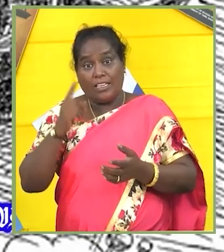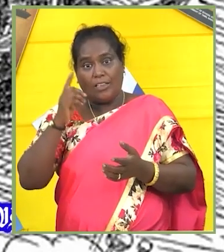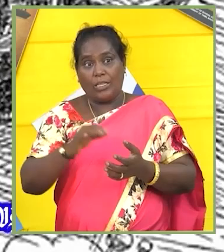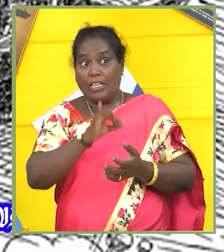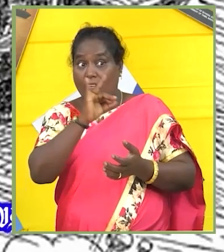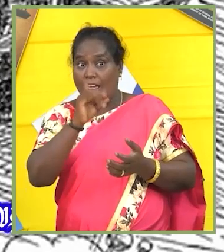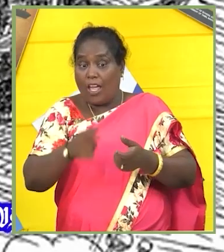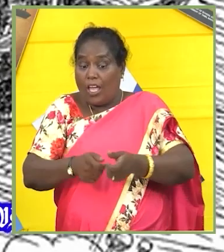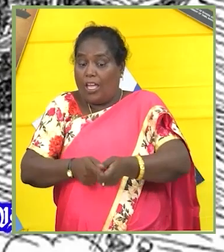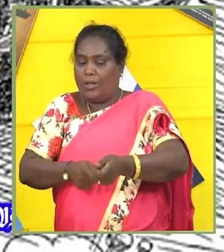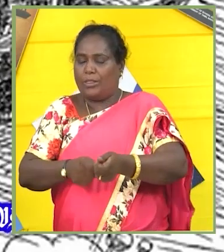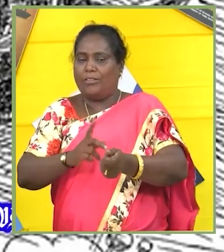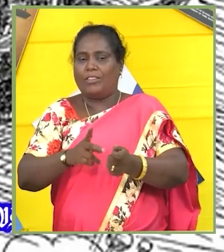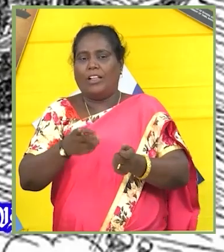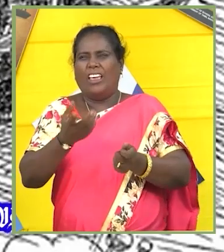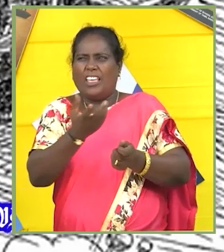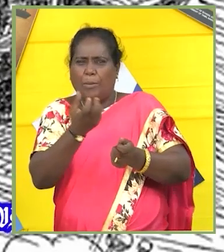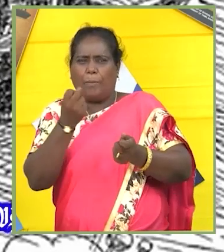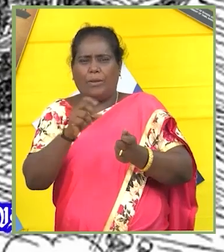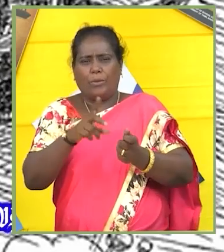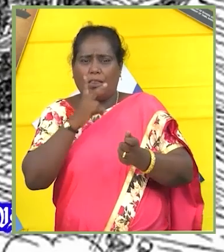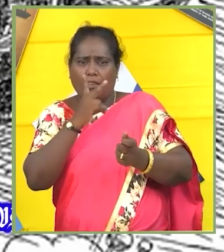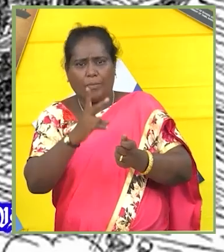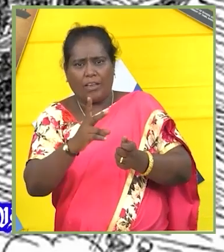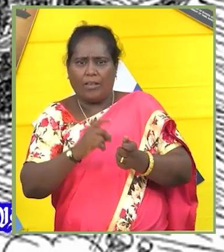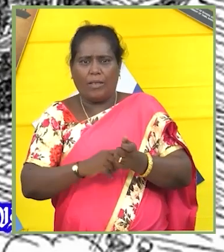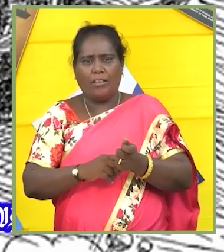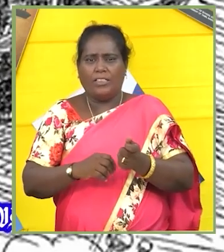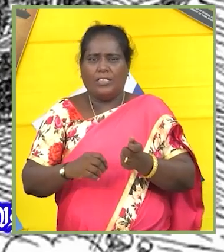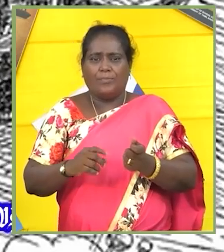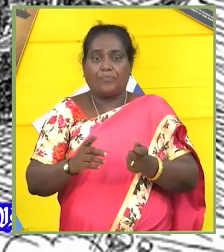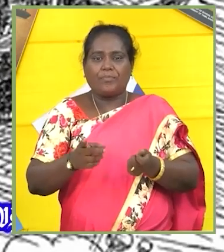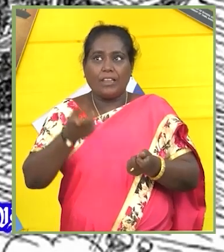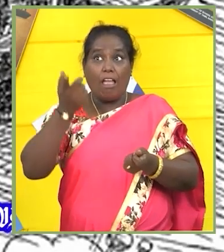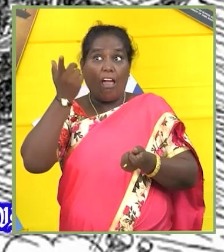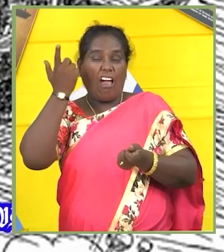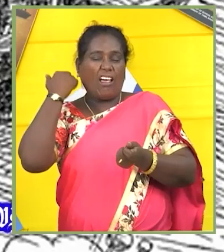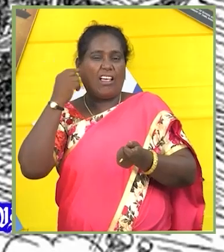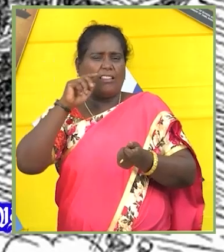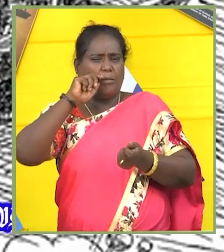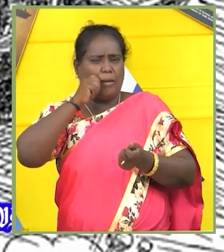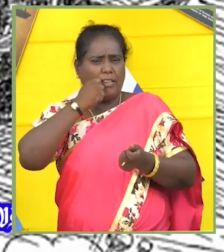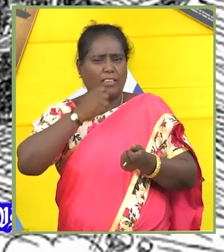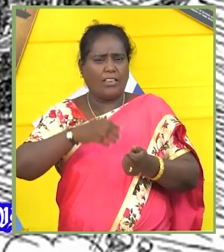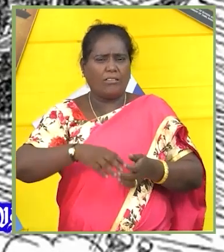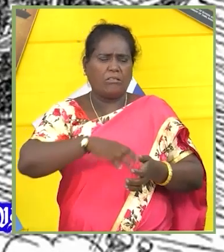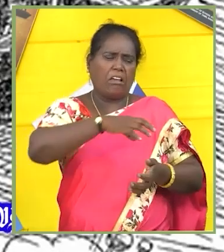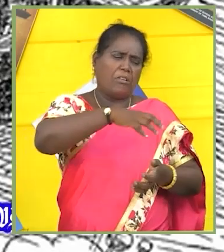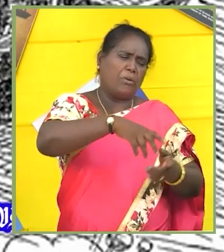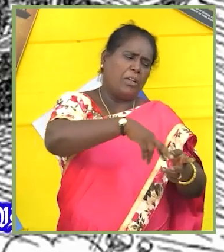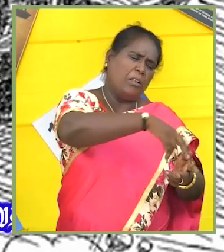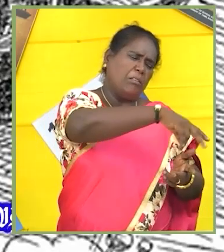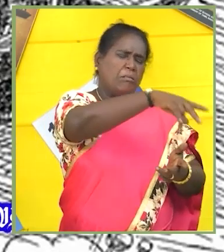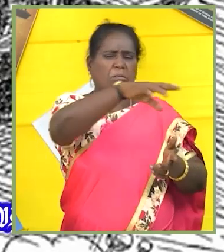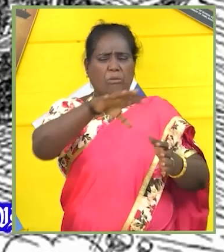உள்ளன. சரி, இந்த ஏறு தழுவுதல் எவ்வாறு உருவானதுன்னு ஒரு சிறிய நிகழ்வா பார்க்கலாமா? அதாவது ஆதி மனிதன், நாடோடிகளாக